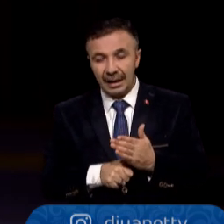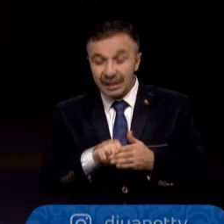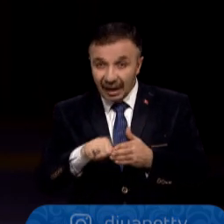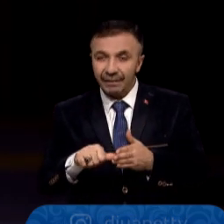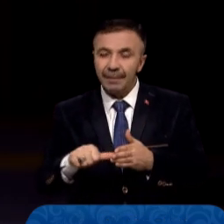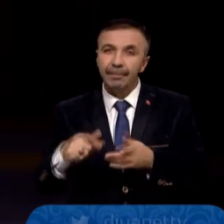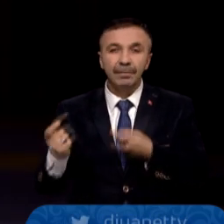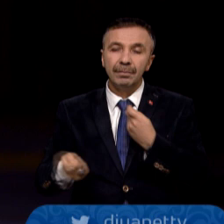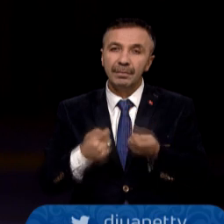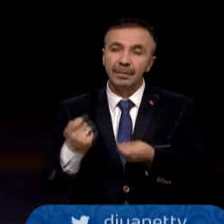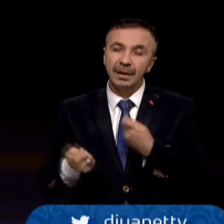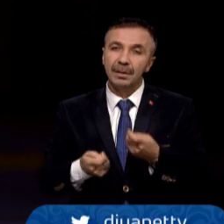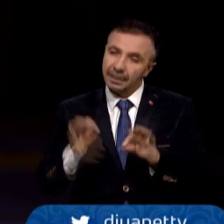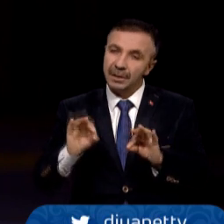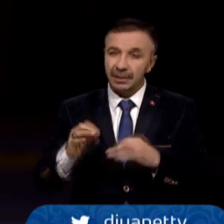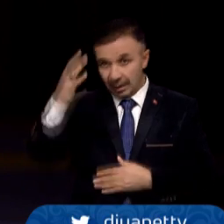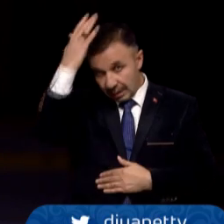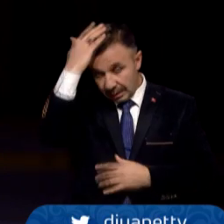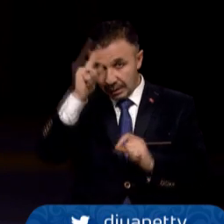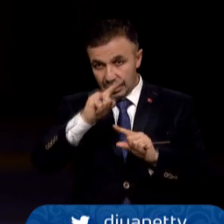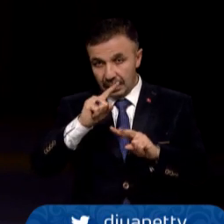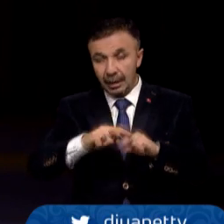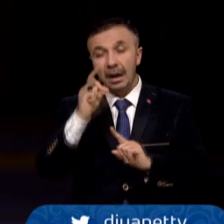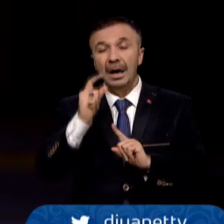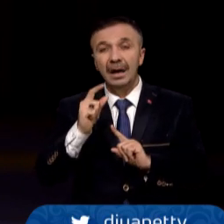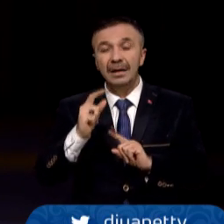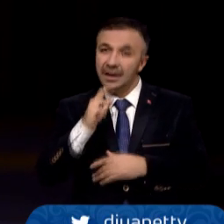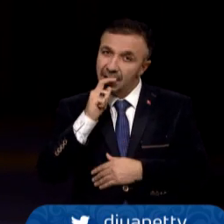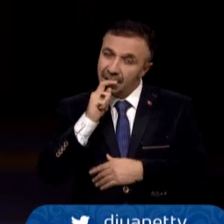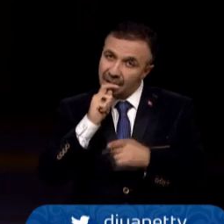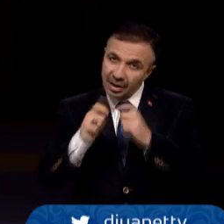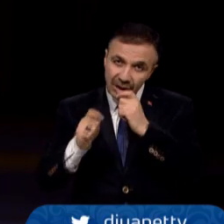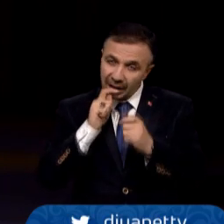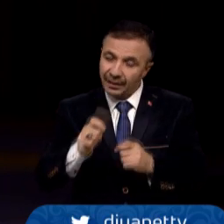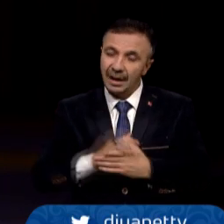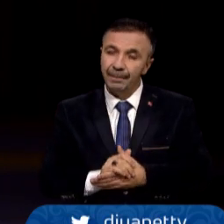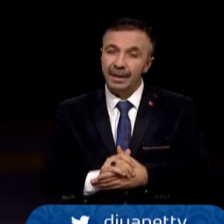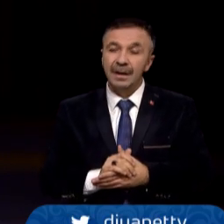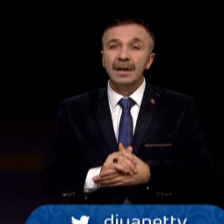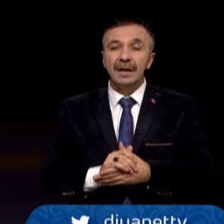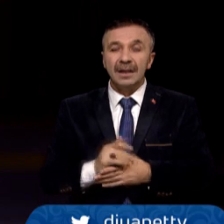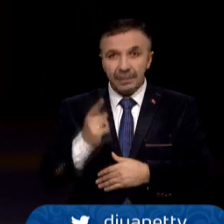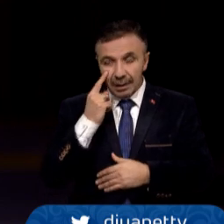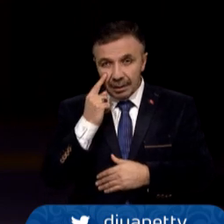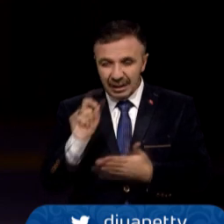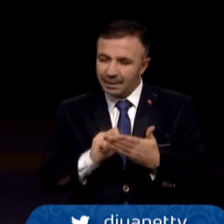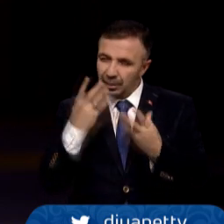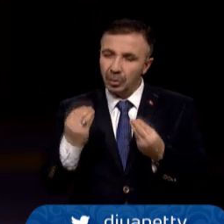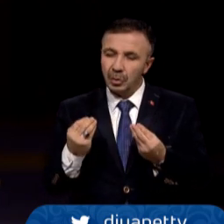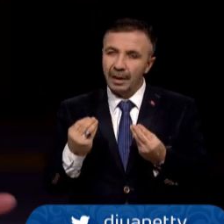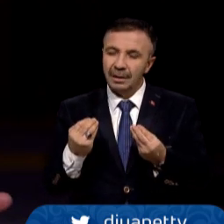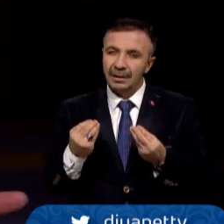uygulaması başlattı Hazreti Ali Efendimiz'in teklifiyle e resmi yazışmalar oluyor evraklara